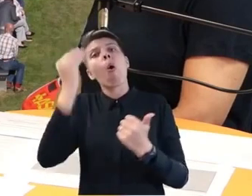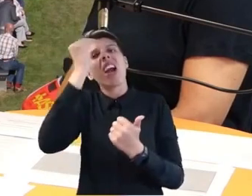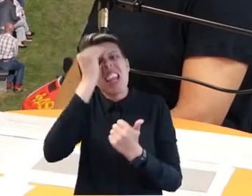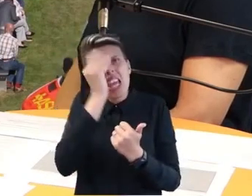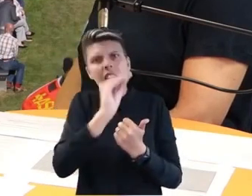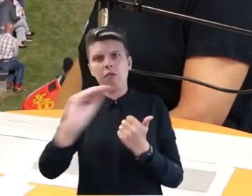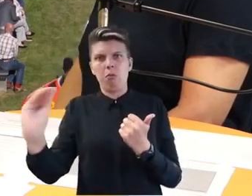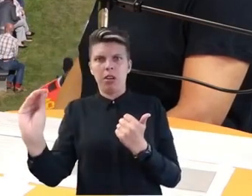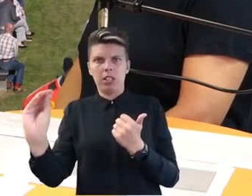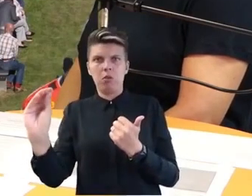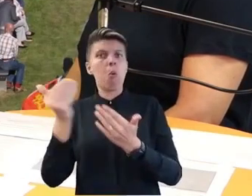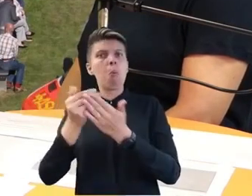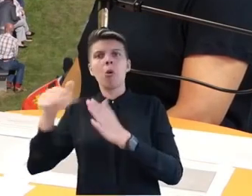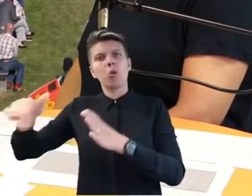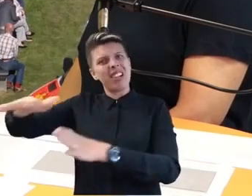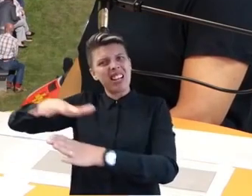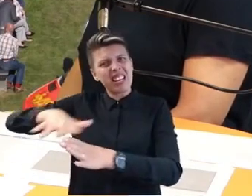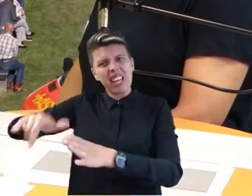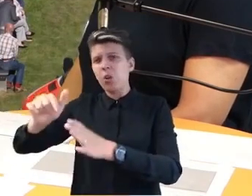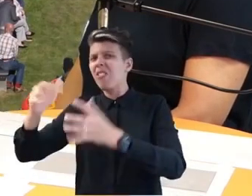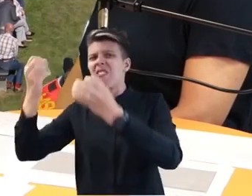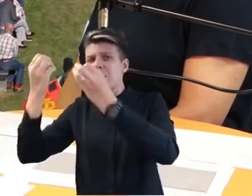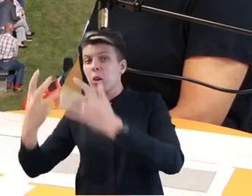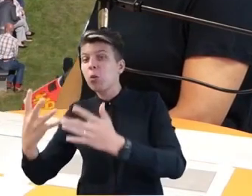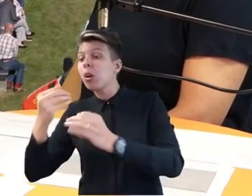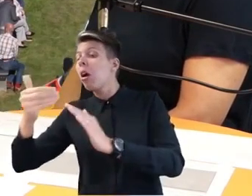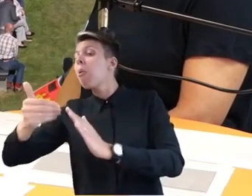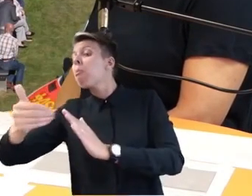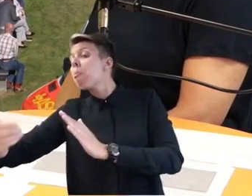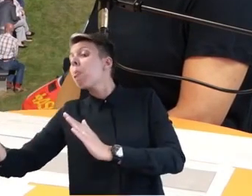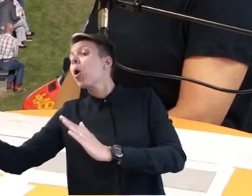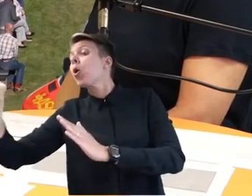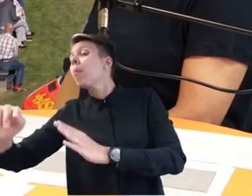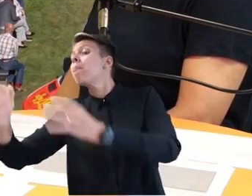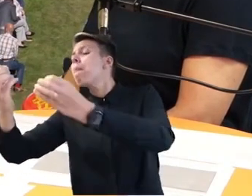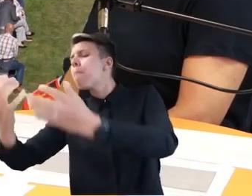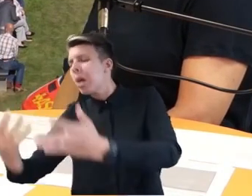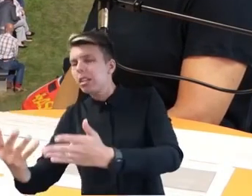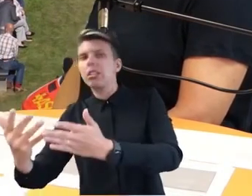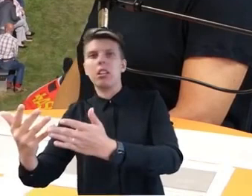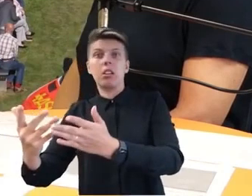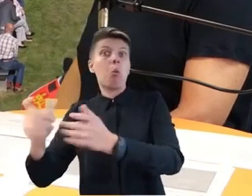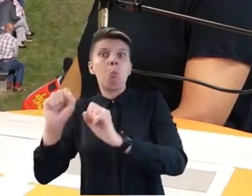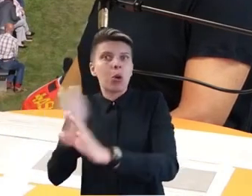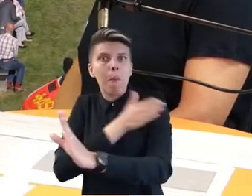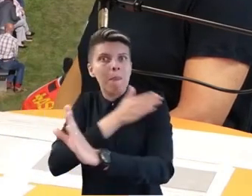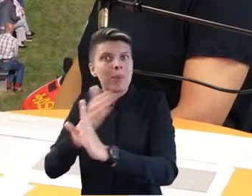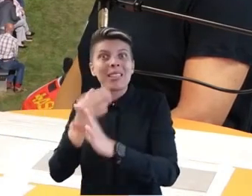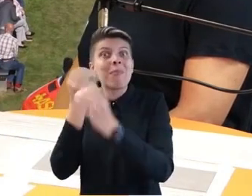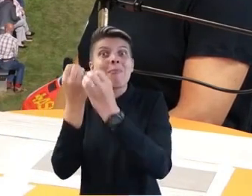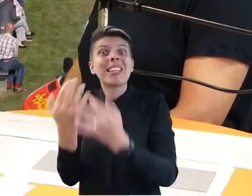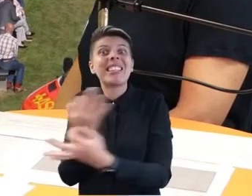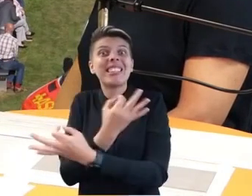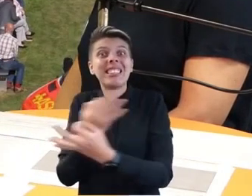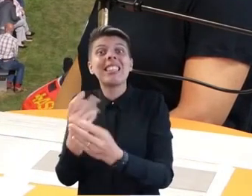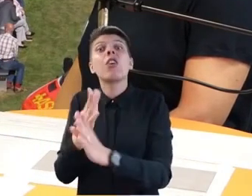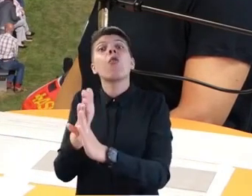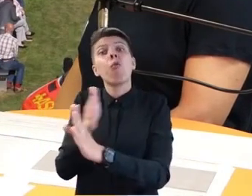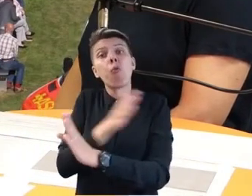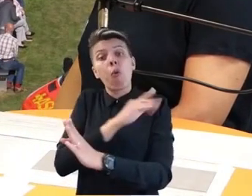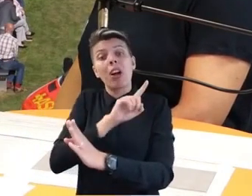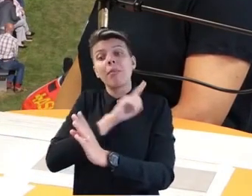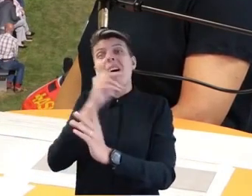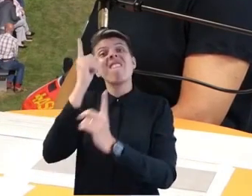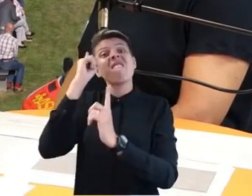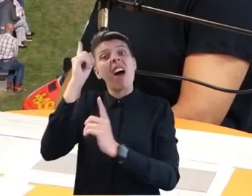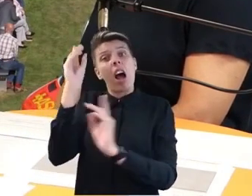passiert ist oder vielleicht passieren wird ist in der warnung ja auch der fall dass es doch gar nicht eingetreten ist und dass wir im vorhinein warnen